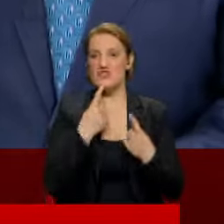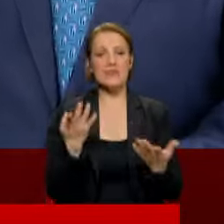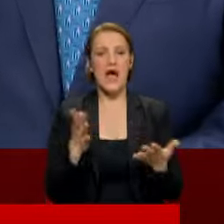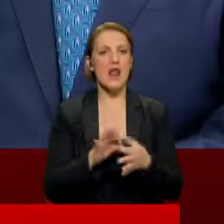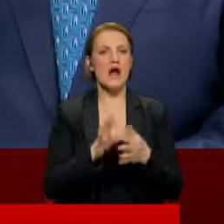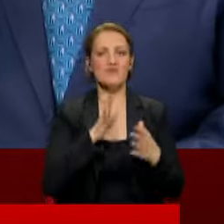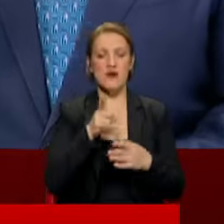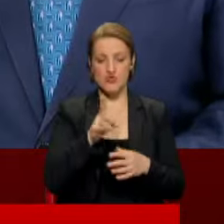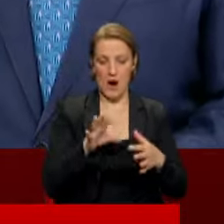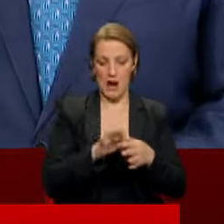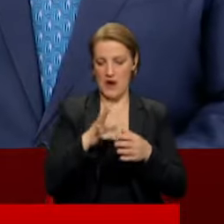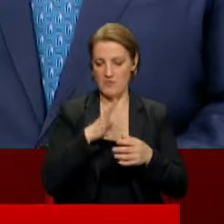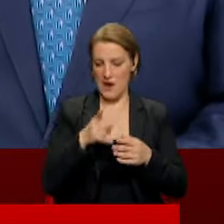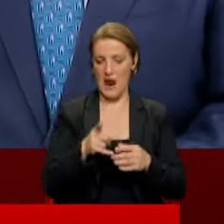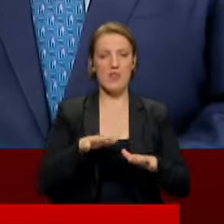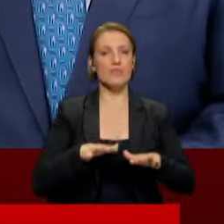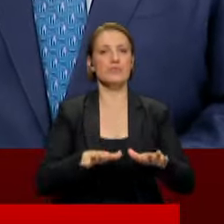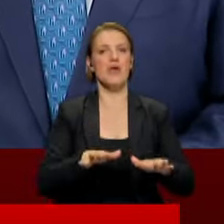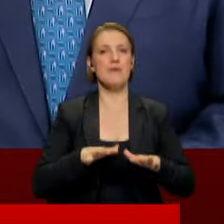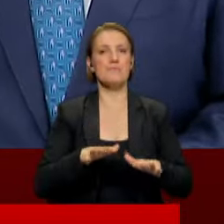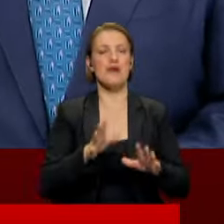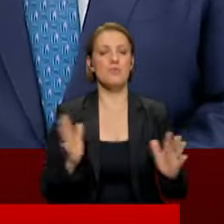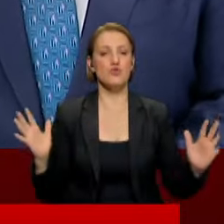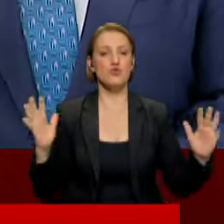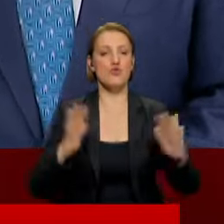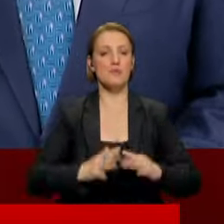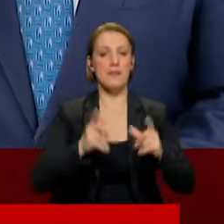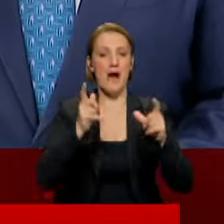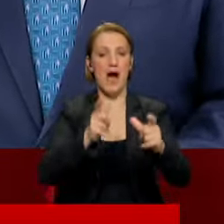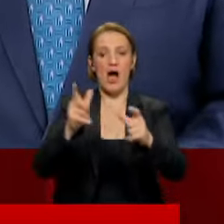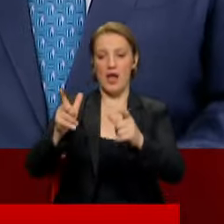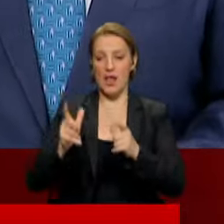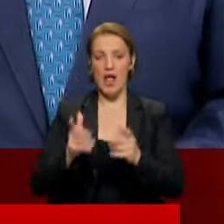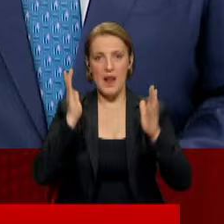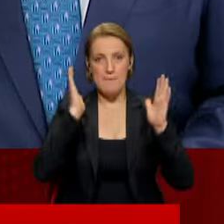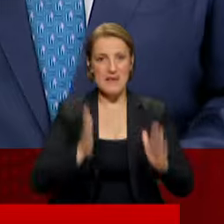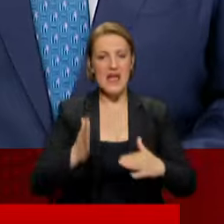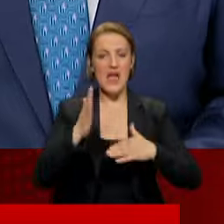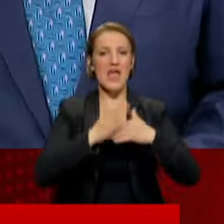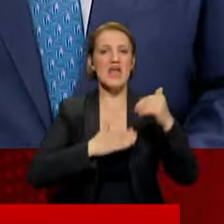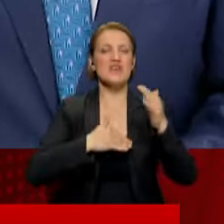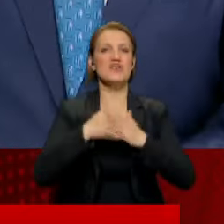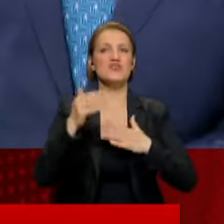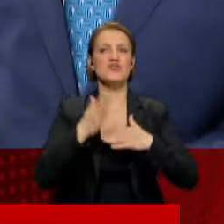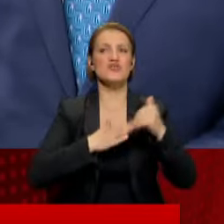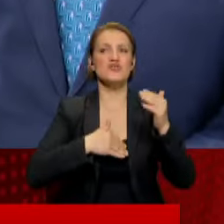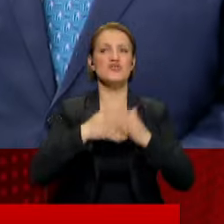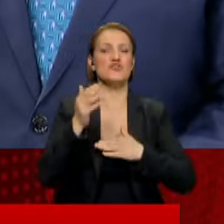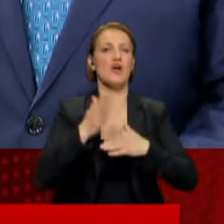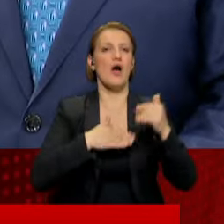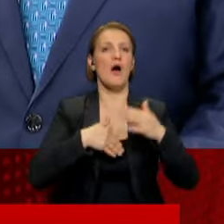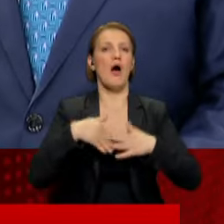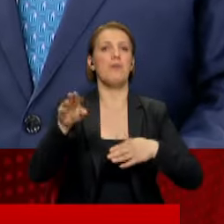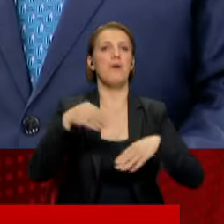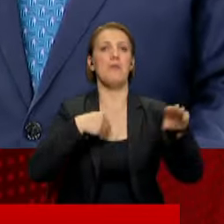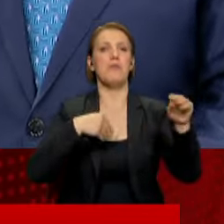Ne ilgisi var Şu ilgisi var deprem toplanma alanları bile İnşaata beton lobilerine peşkeş çekilmiş